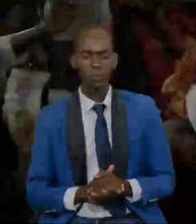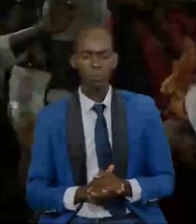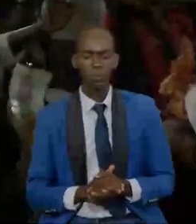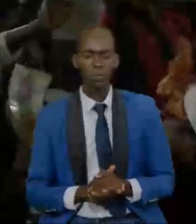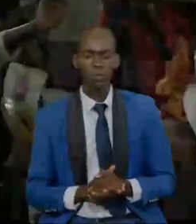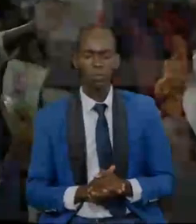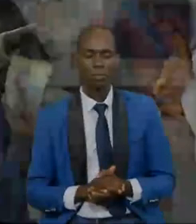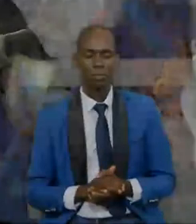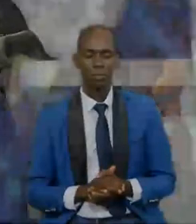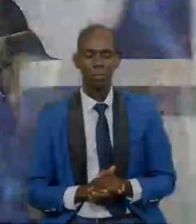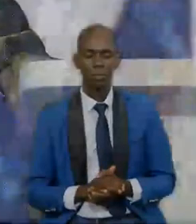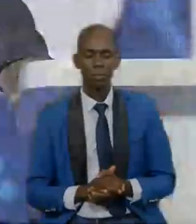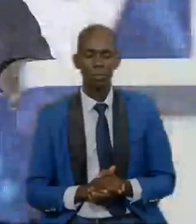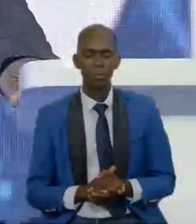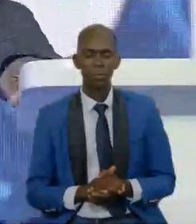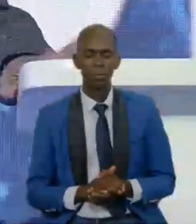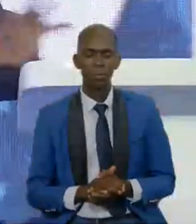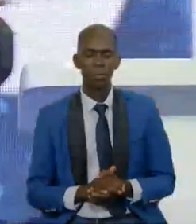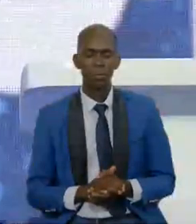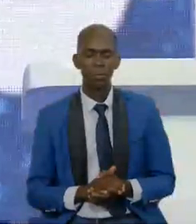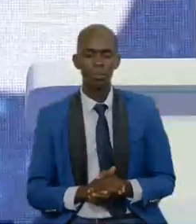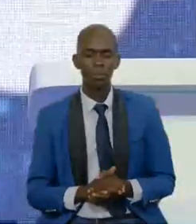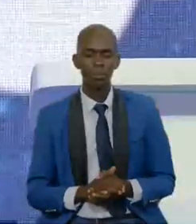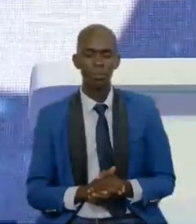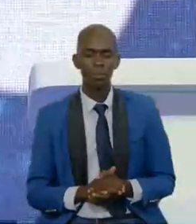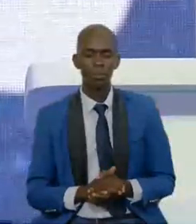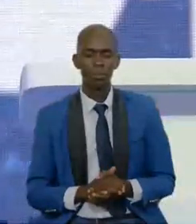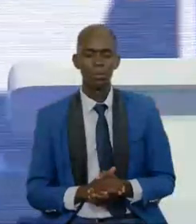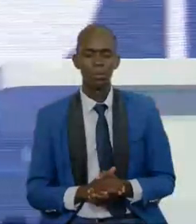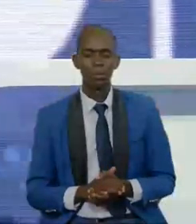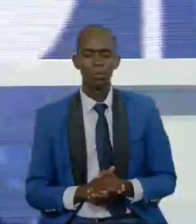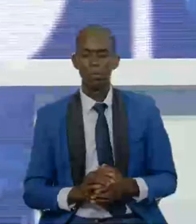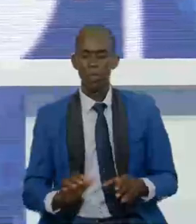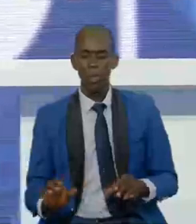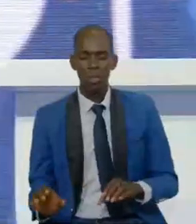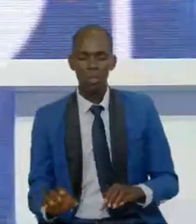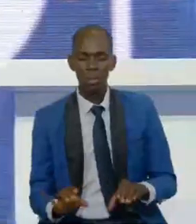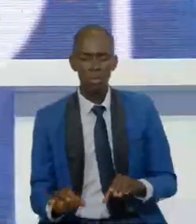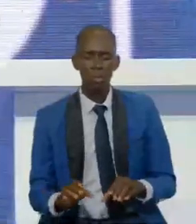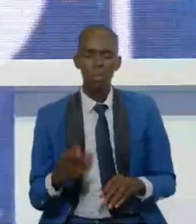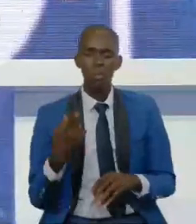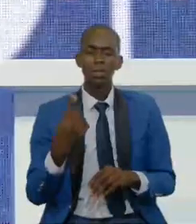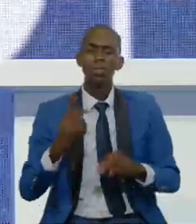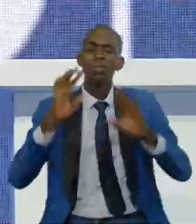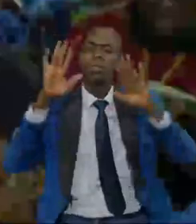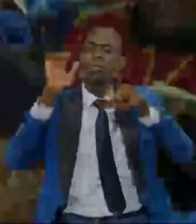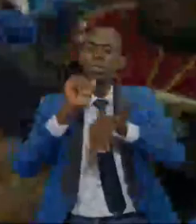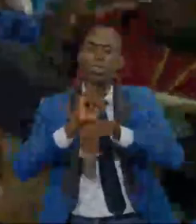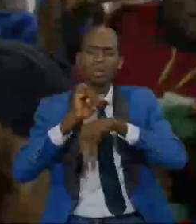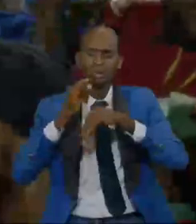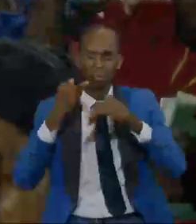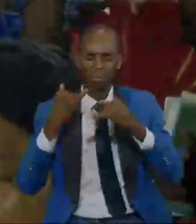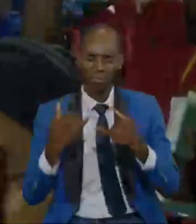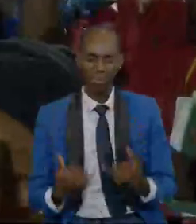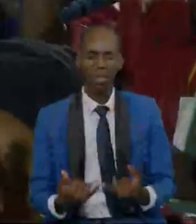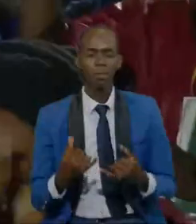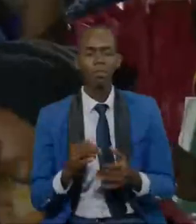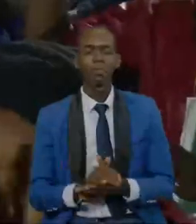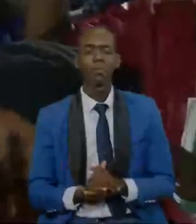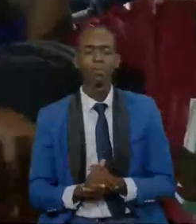de sortir de là au nom de Jésus-Christ. Perform the miracle now. Opère le